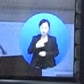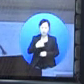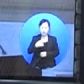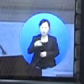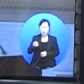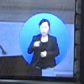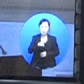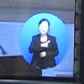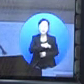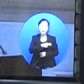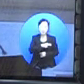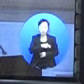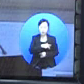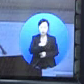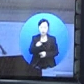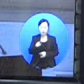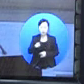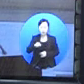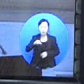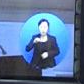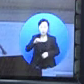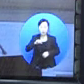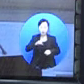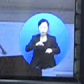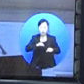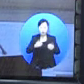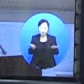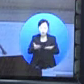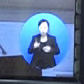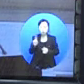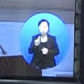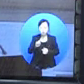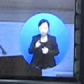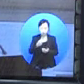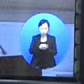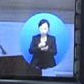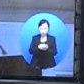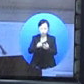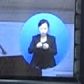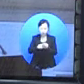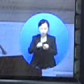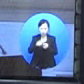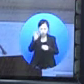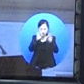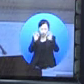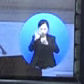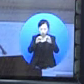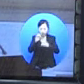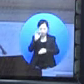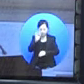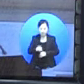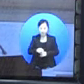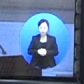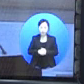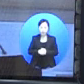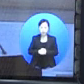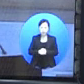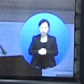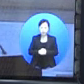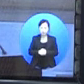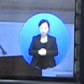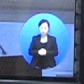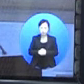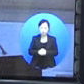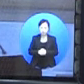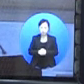견제하는 기능이 우선이고요. 또 지역 발전을 위해서 같이 가야 될 책무도 있습니다. 그런데 지금 질문하는 사안이